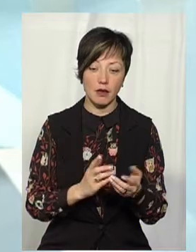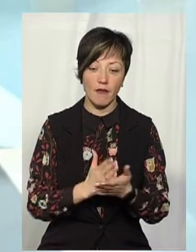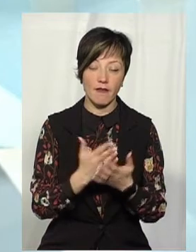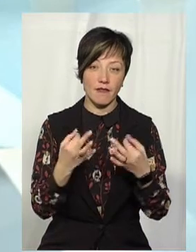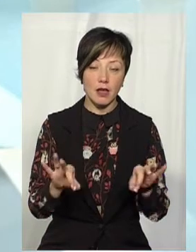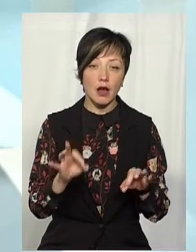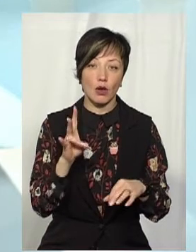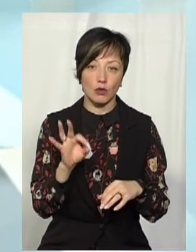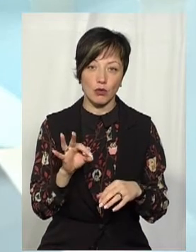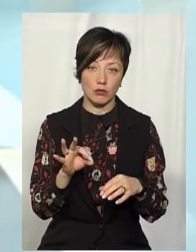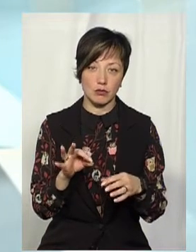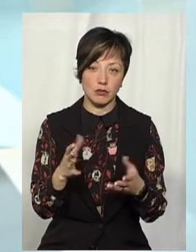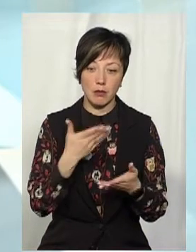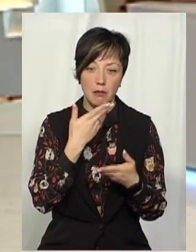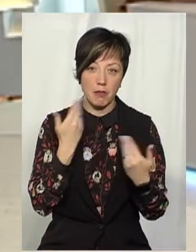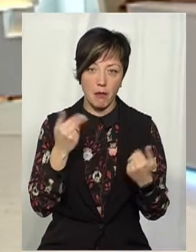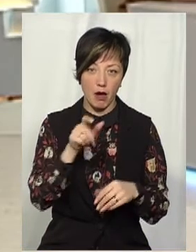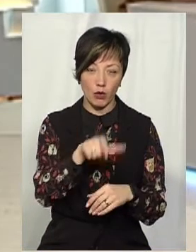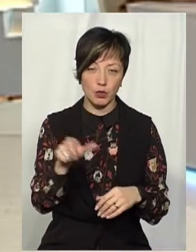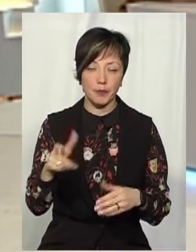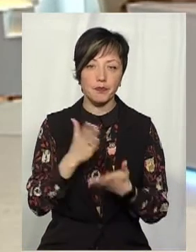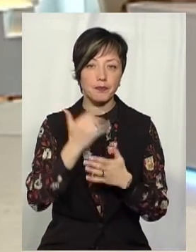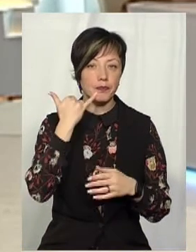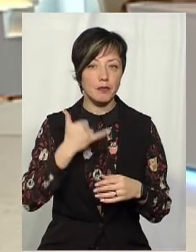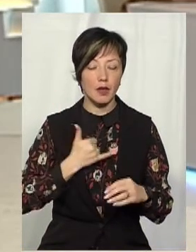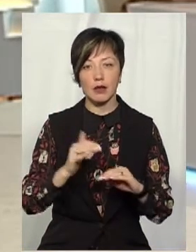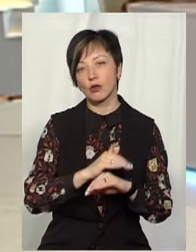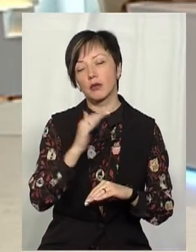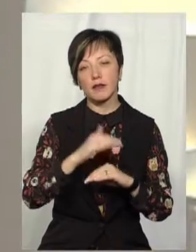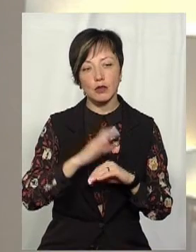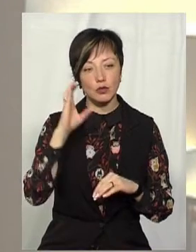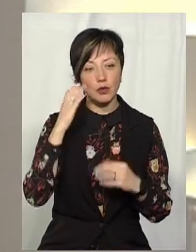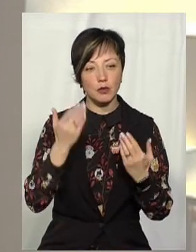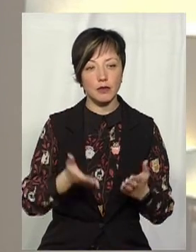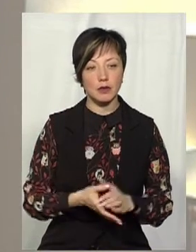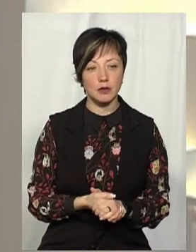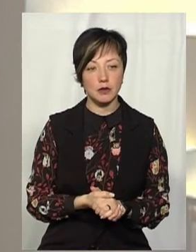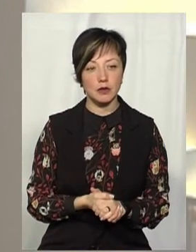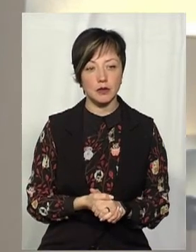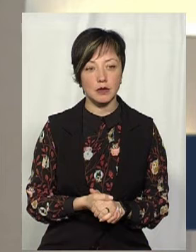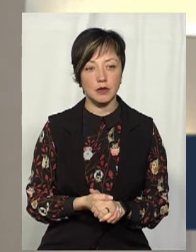але вони ще вакантні. І маємо телефонний дзвінок. Добрий вечір, слухаємо вас.